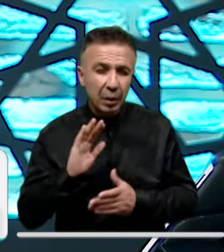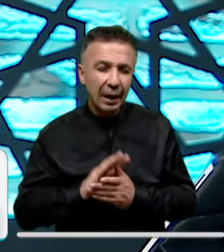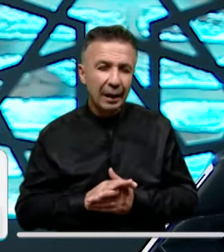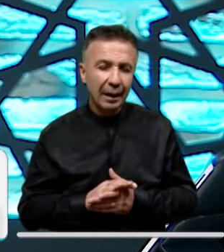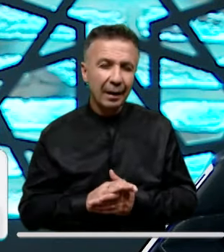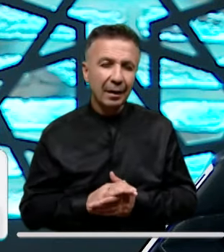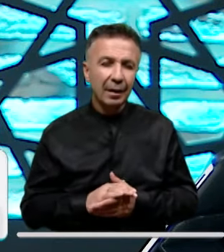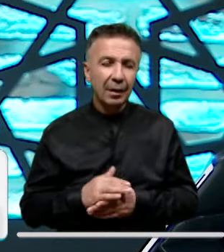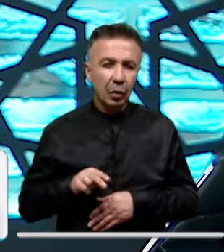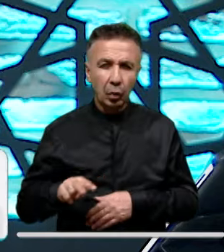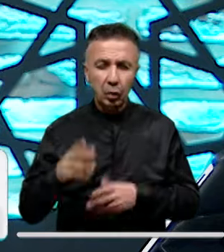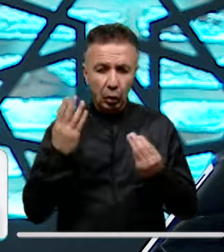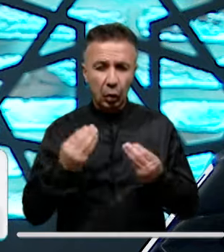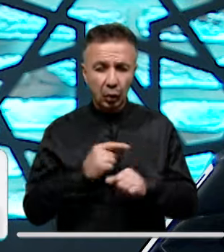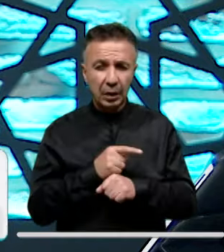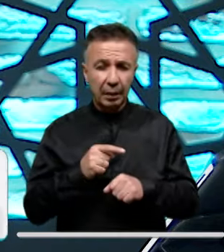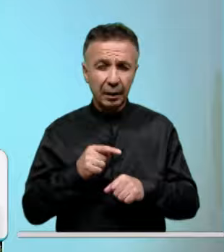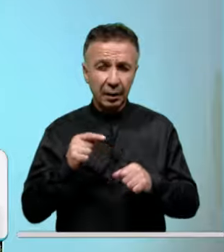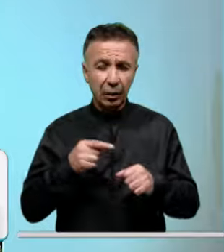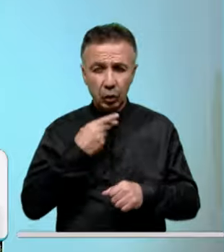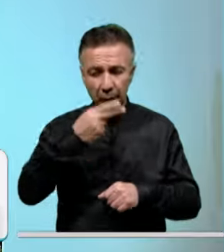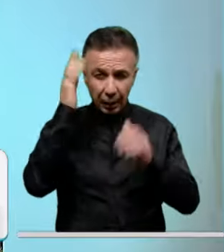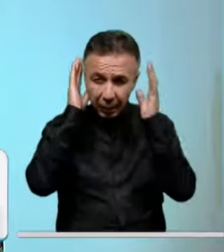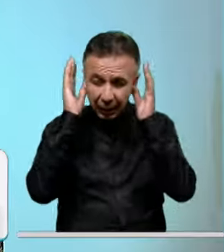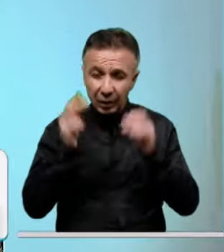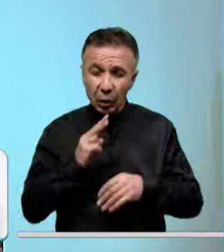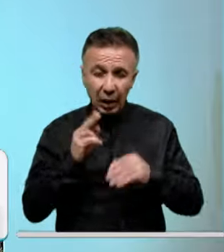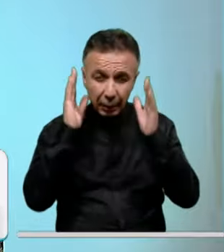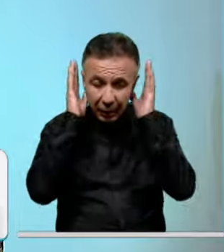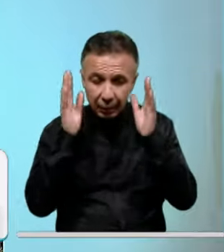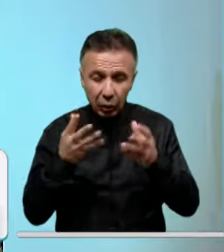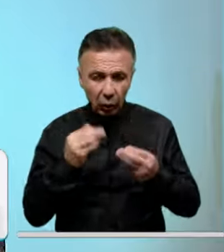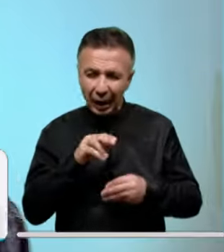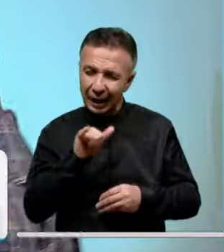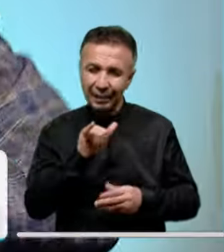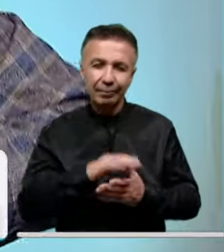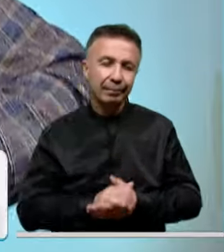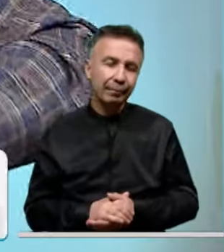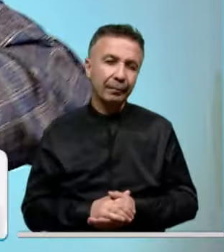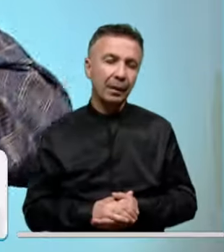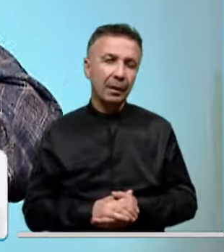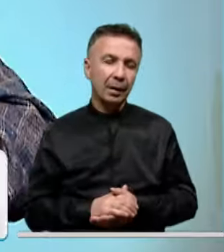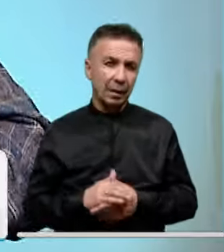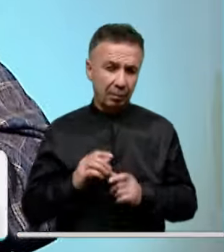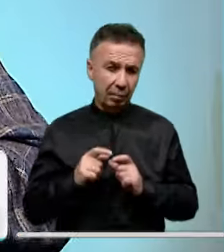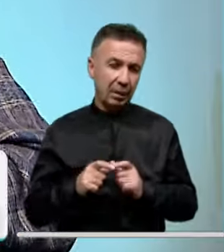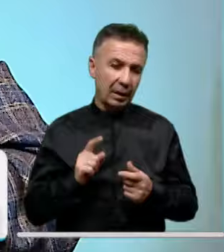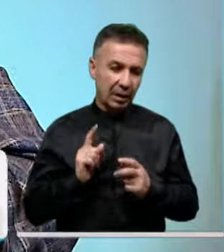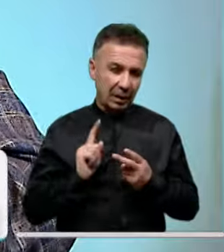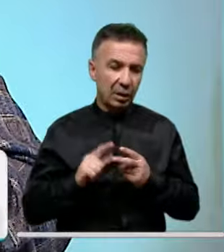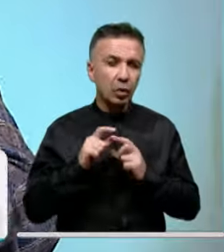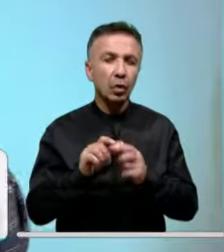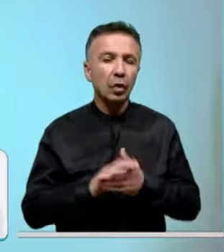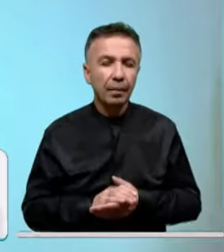Kılarsa öğleni kılmış olur. Bunun gibidir. Eyvallah hocam. Değerli izleyicilerimiz, izleyicimizin sorduğu diğer soru,